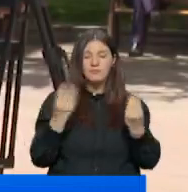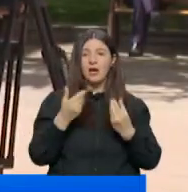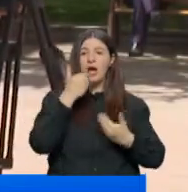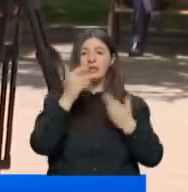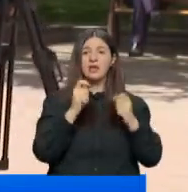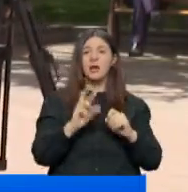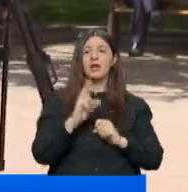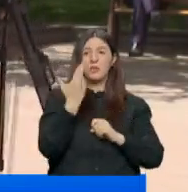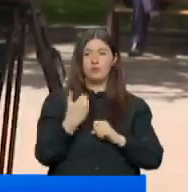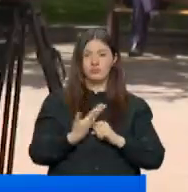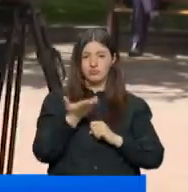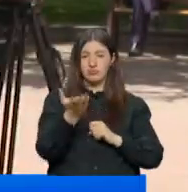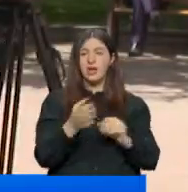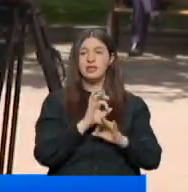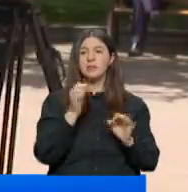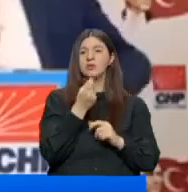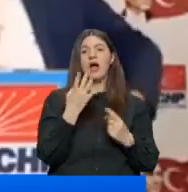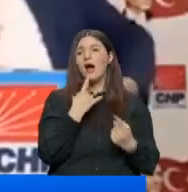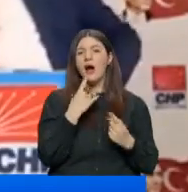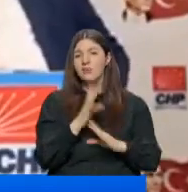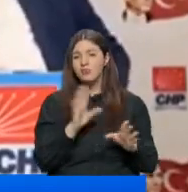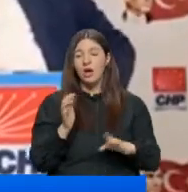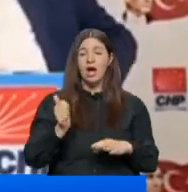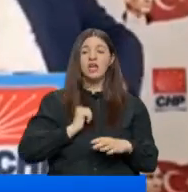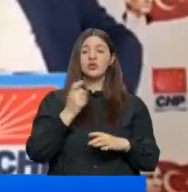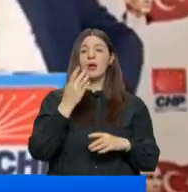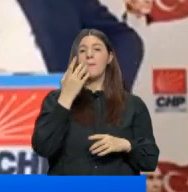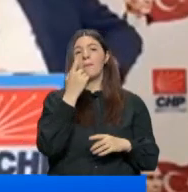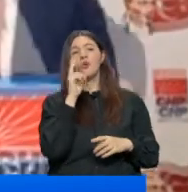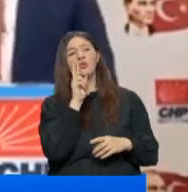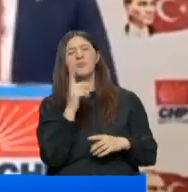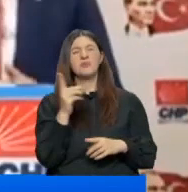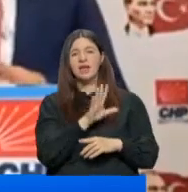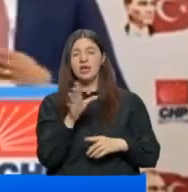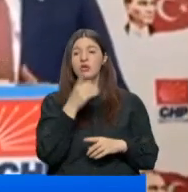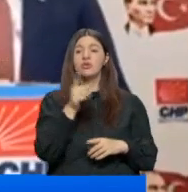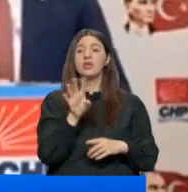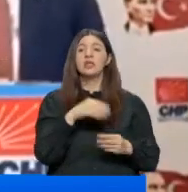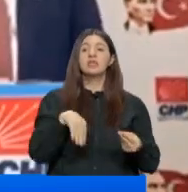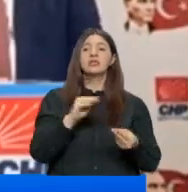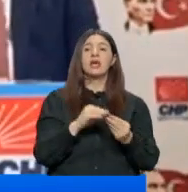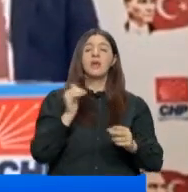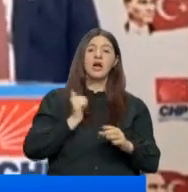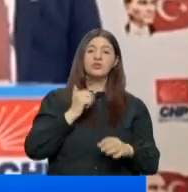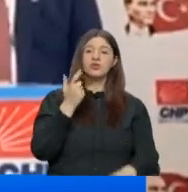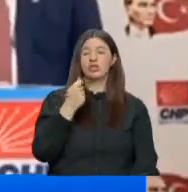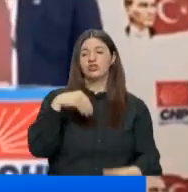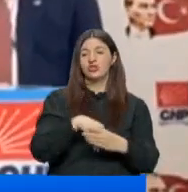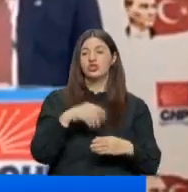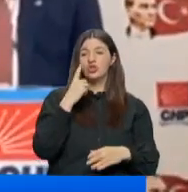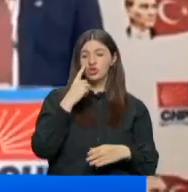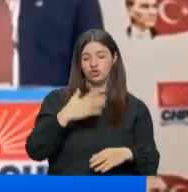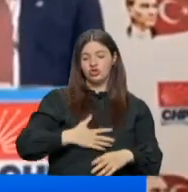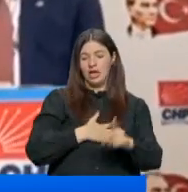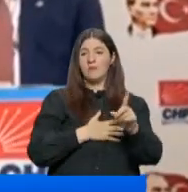anlatan raporumuzu da sunduk. Net bir rakam konuşmadık. Asgari ücrete göstermelik bir şey değil. %40 zam mı asgari ücret için Cumhuriyet